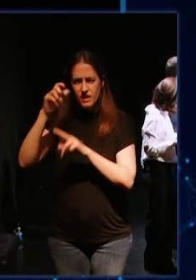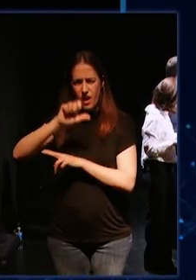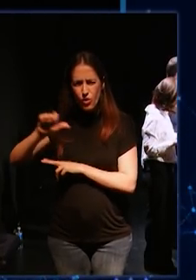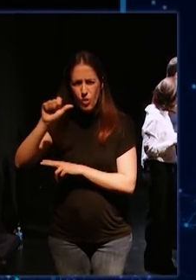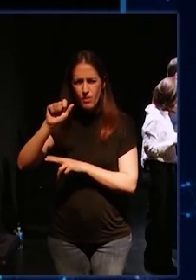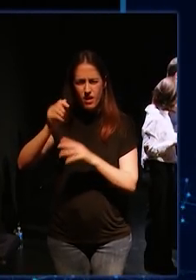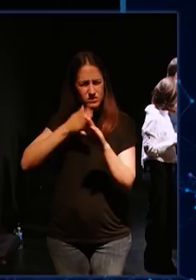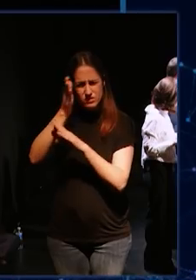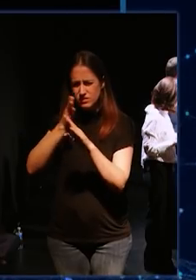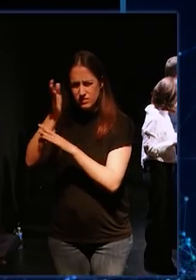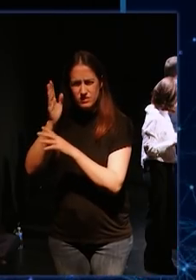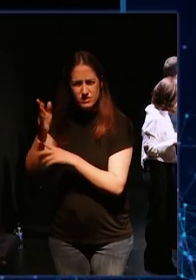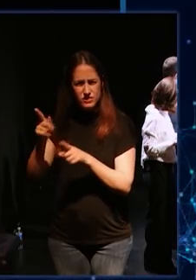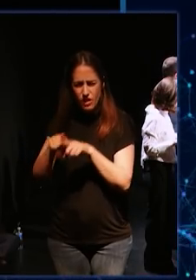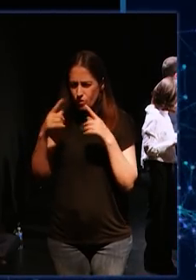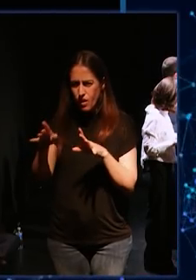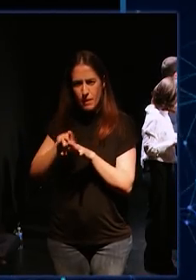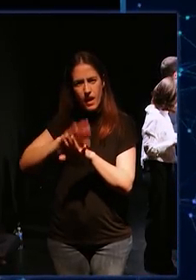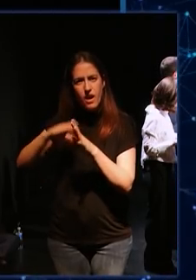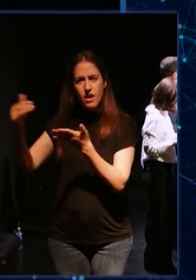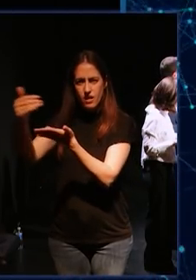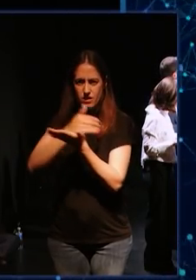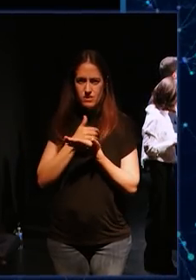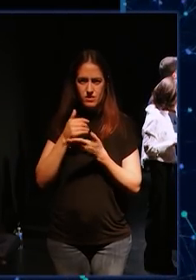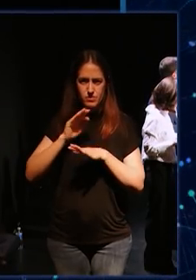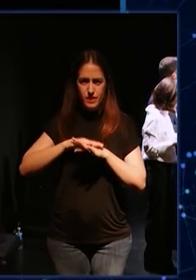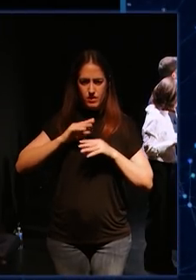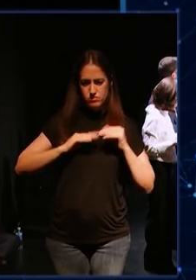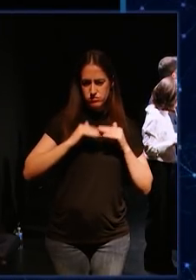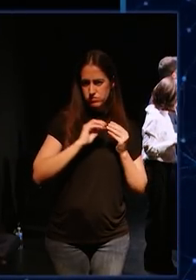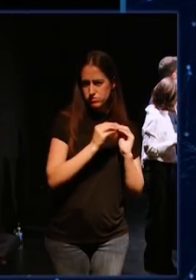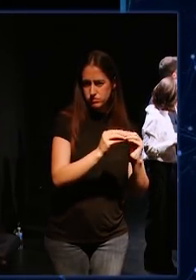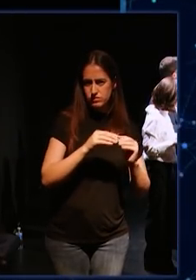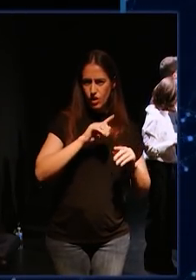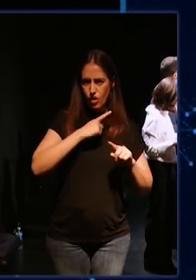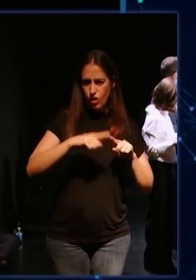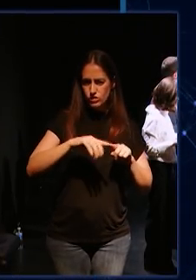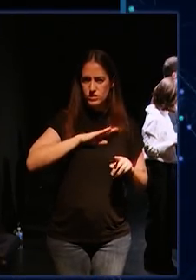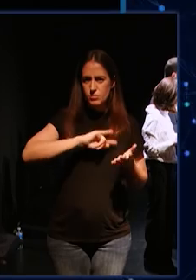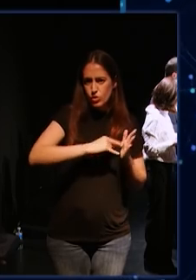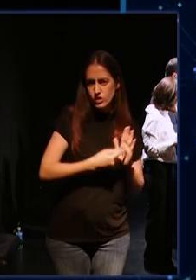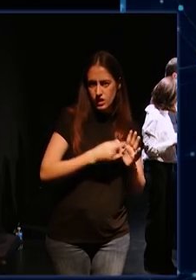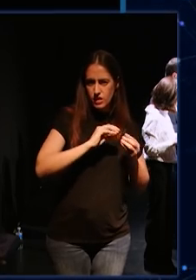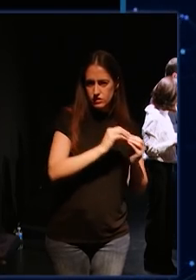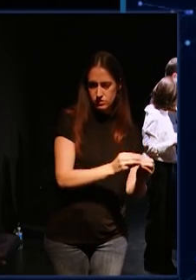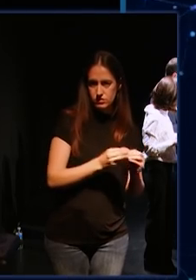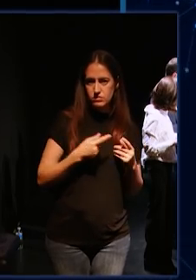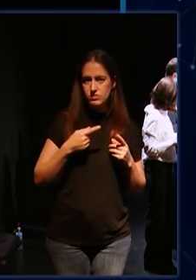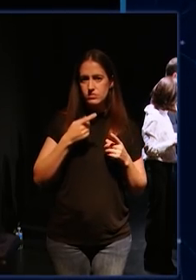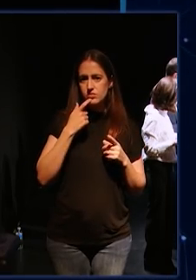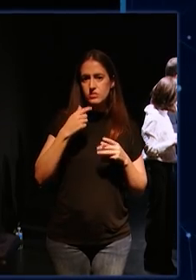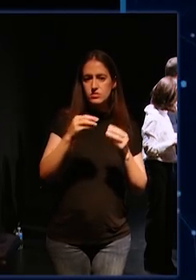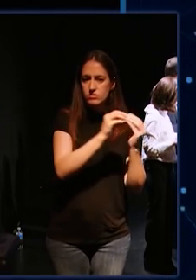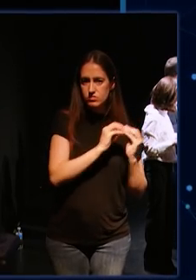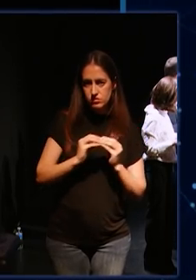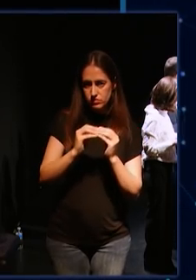per aconseguir tots els recursos que Cardedeu necessiti per poder dur a terme els nostres projectes i els que entre tots